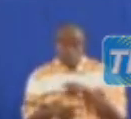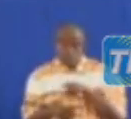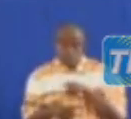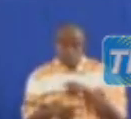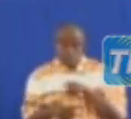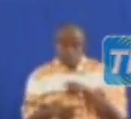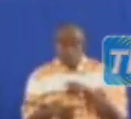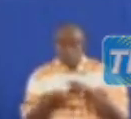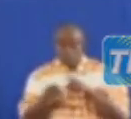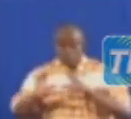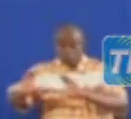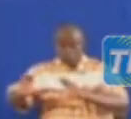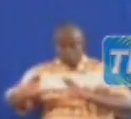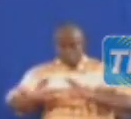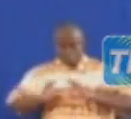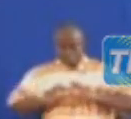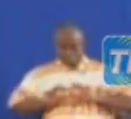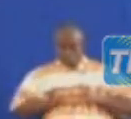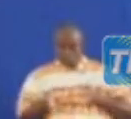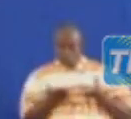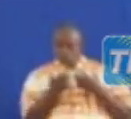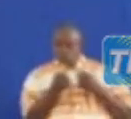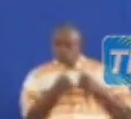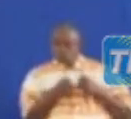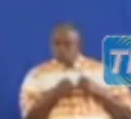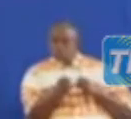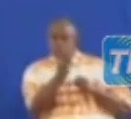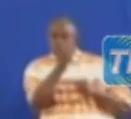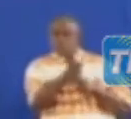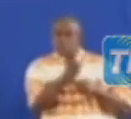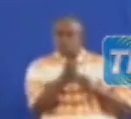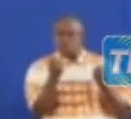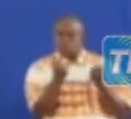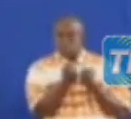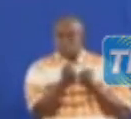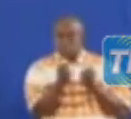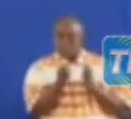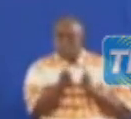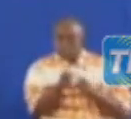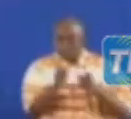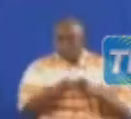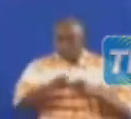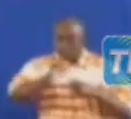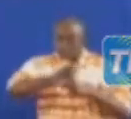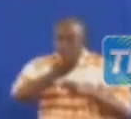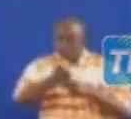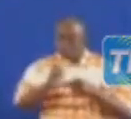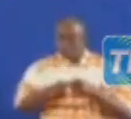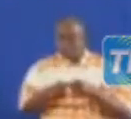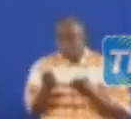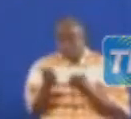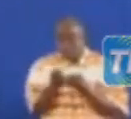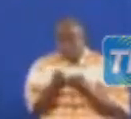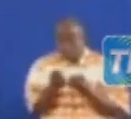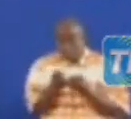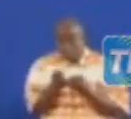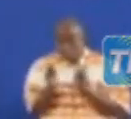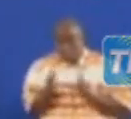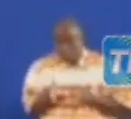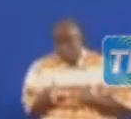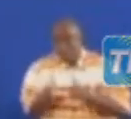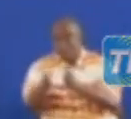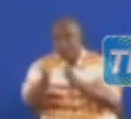577.8 zimepokelewa kwa ajili ya utekelezaji wa kazi za ujenzi, ukarabati na matengenezo ya miundombinu ya